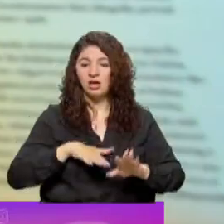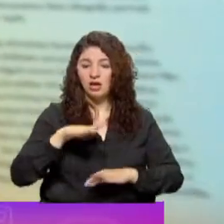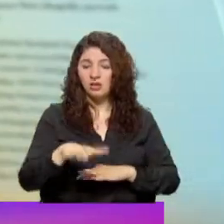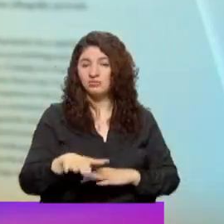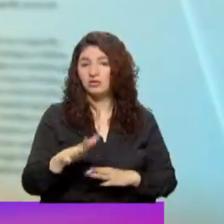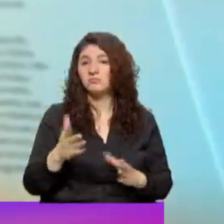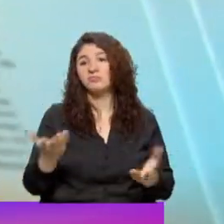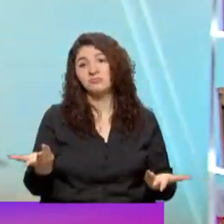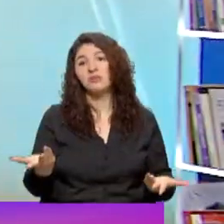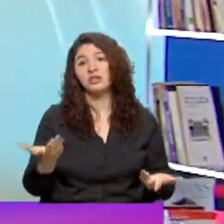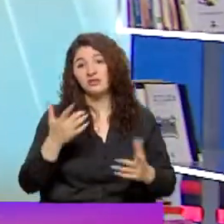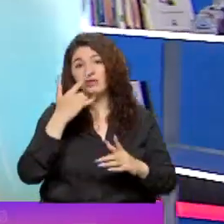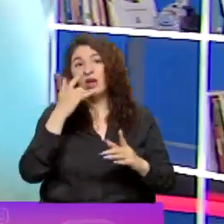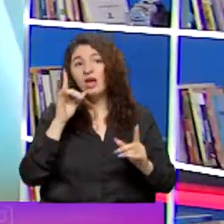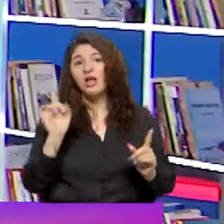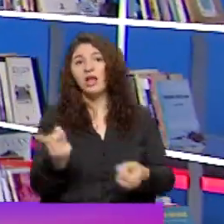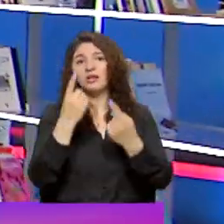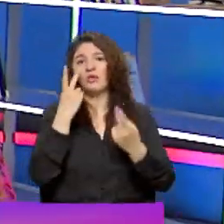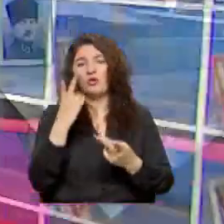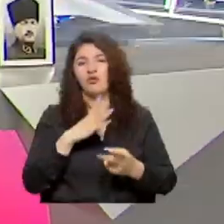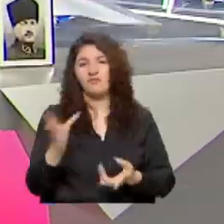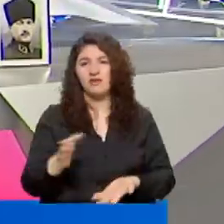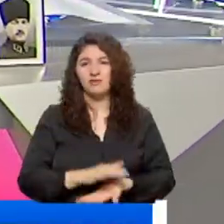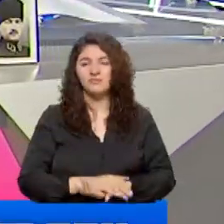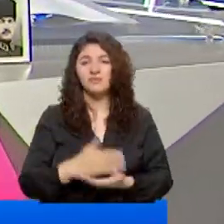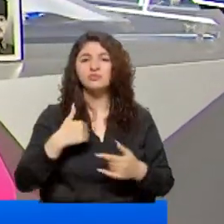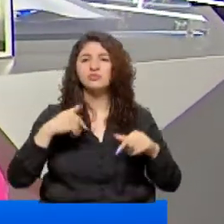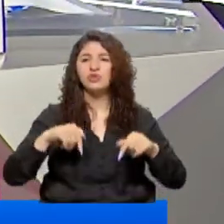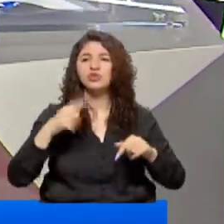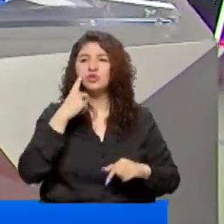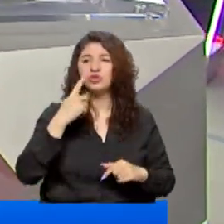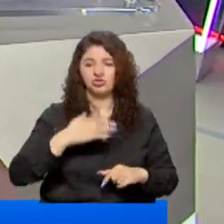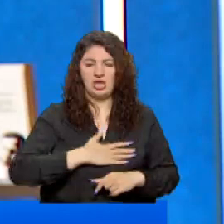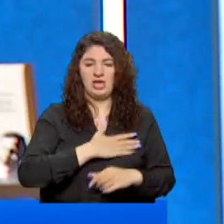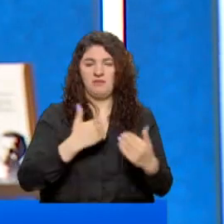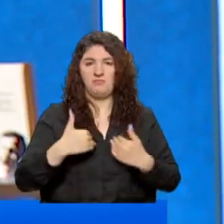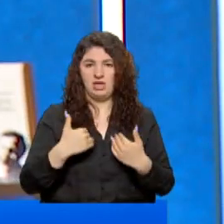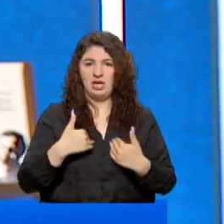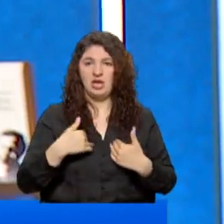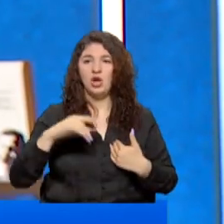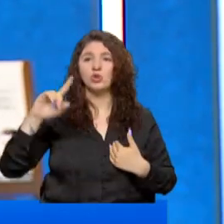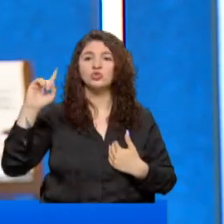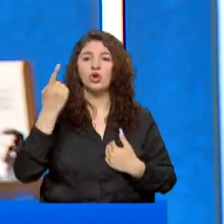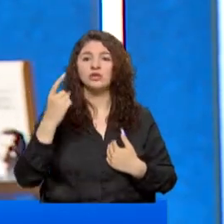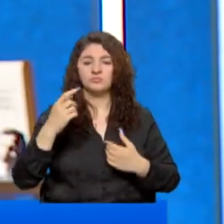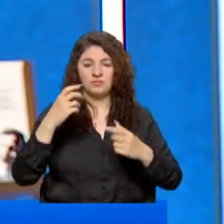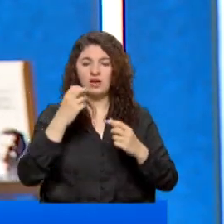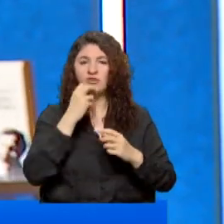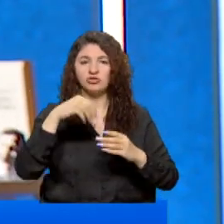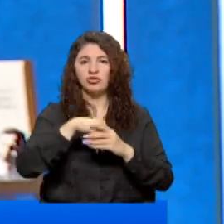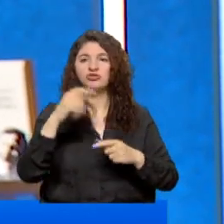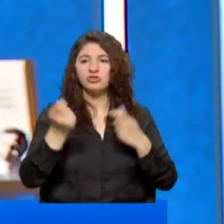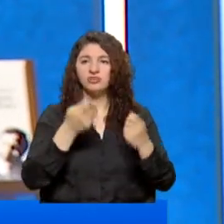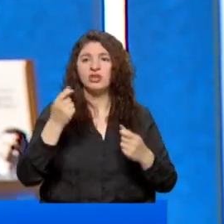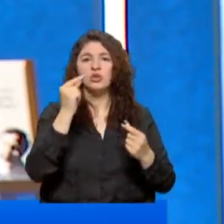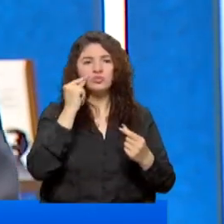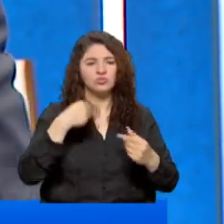hamleler maalesef Nadir görülüyor bizim şu anda Cumhuriyet Halk Partisi'nin yönetim kadrolarında görev